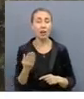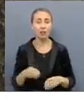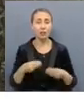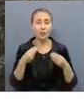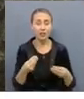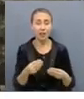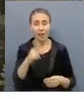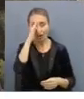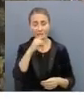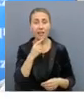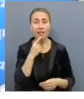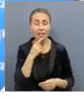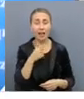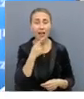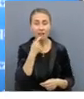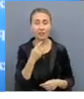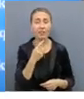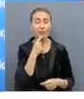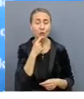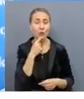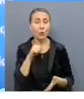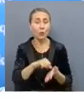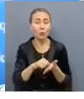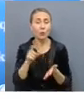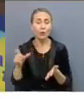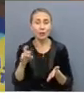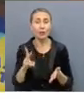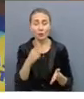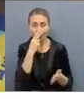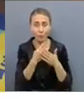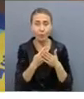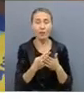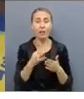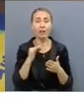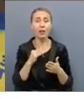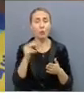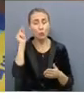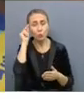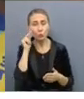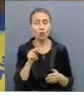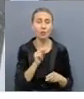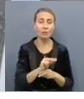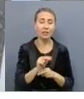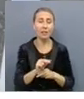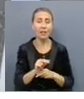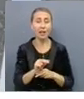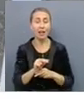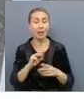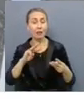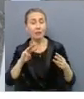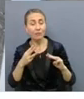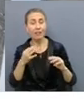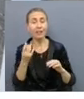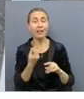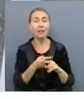казахской лингвистики, говорят участники языковой декады. В ходе масштабной встречи продемонстрированы учебные методики, мультимедиа-новинки, книжная